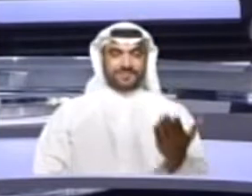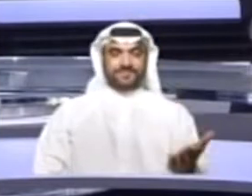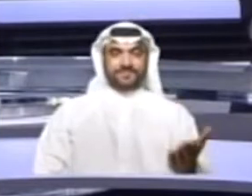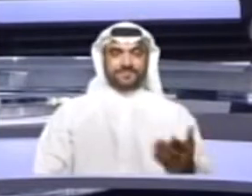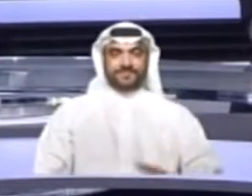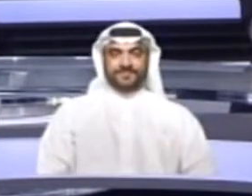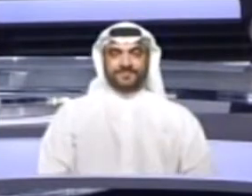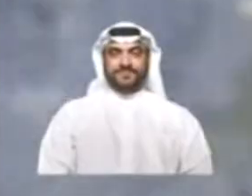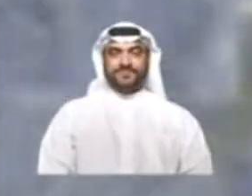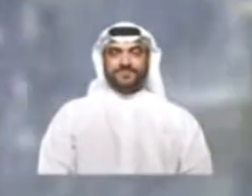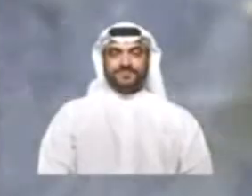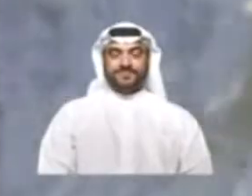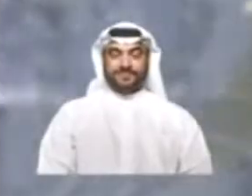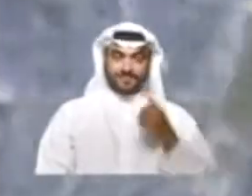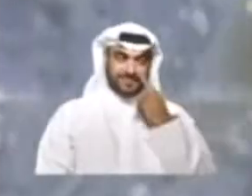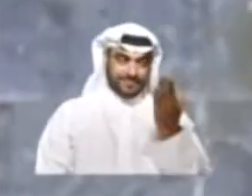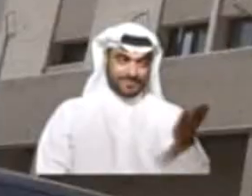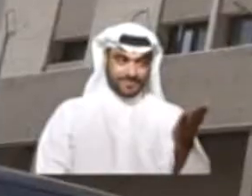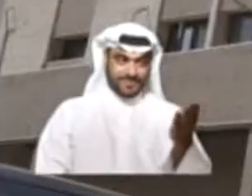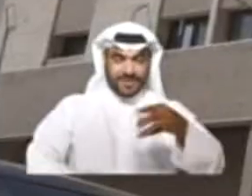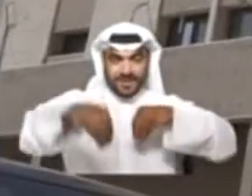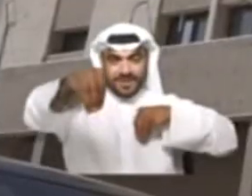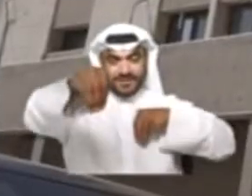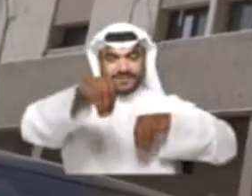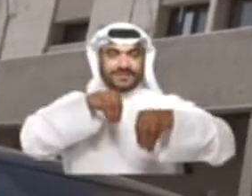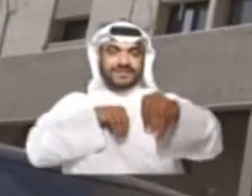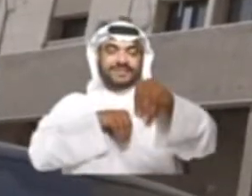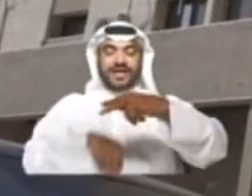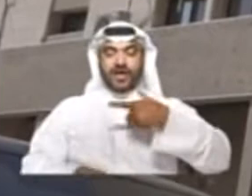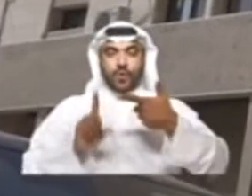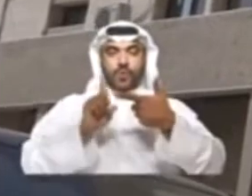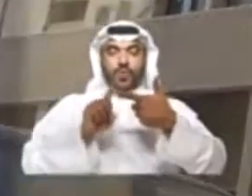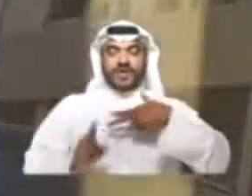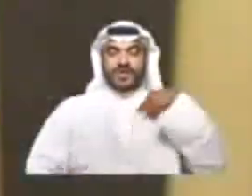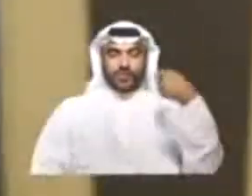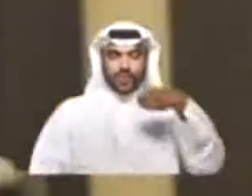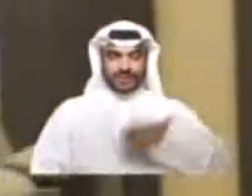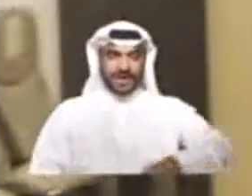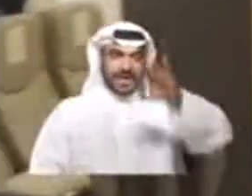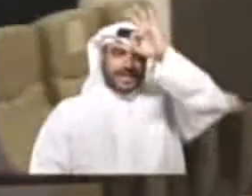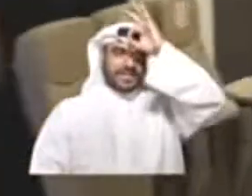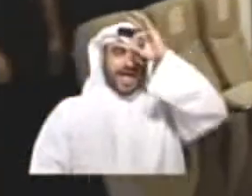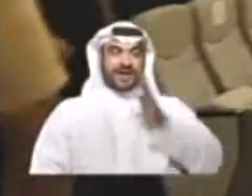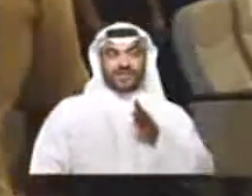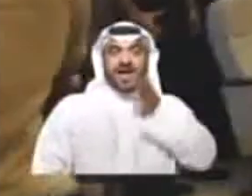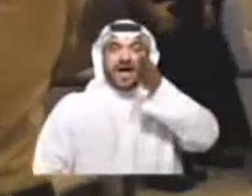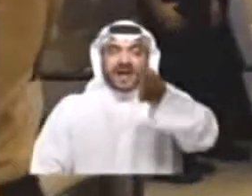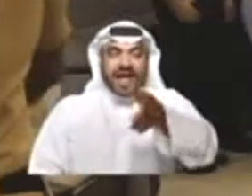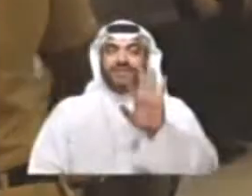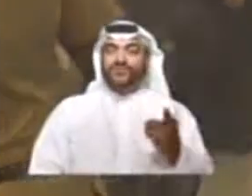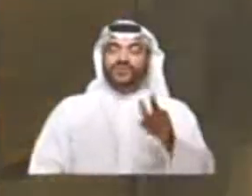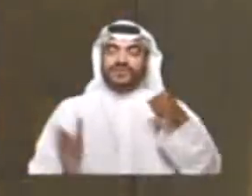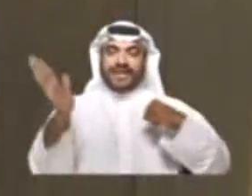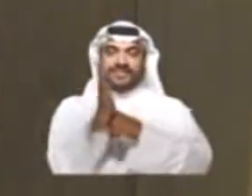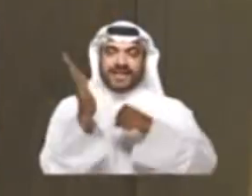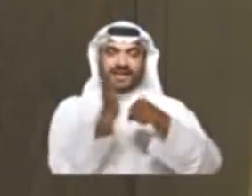الصباح. نيابة عن معالي نائب رئيس مجلس الوزراء ووزير الداخلية الشيخ خالد الجراح الصباح، شهد وكيل